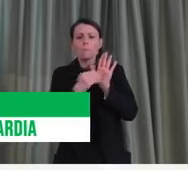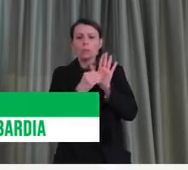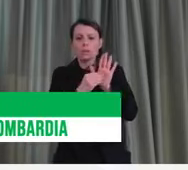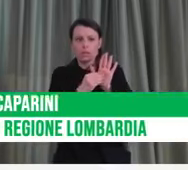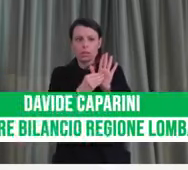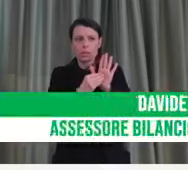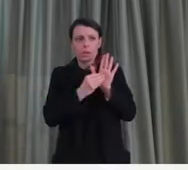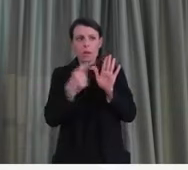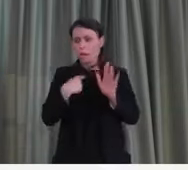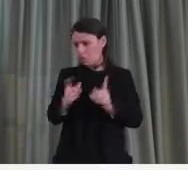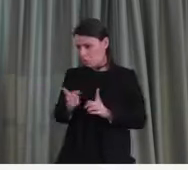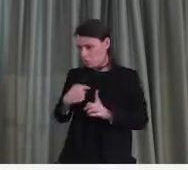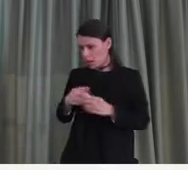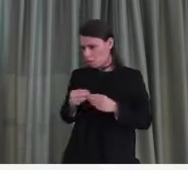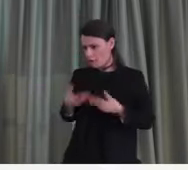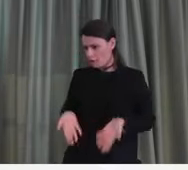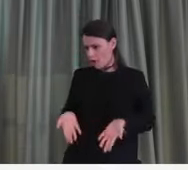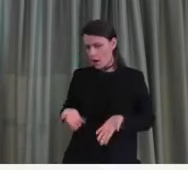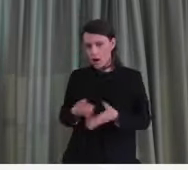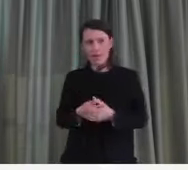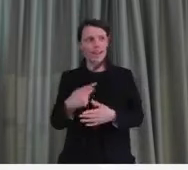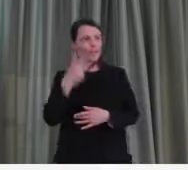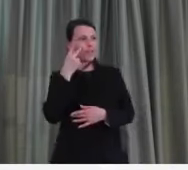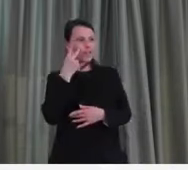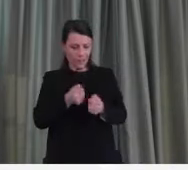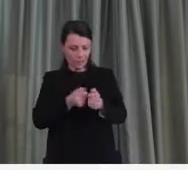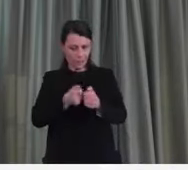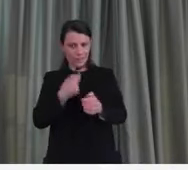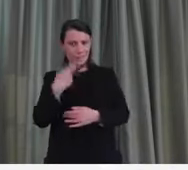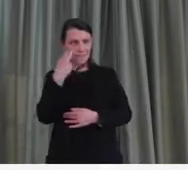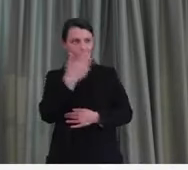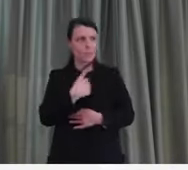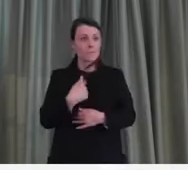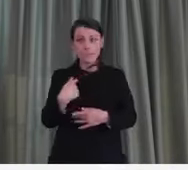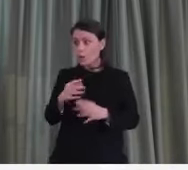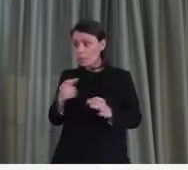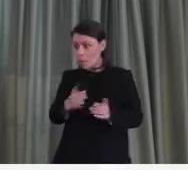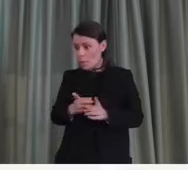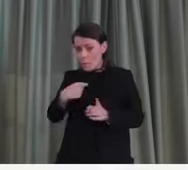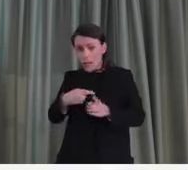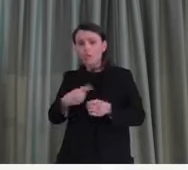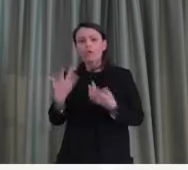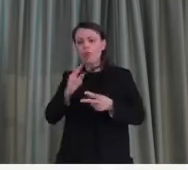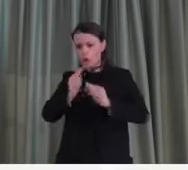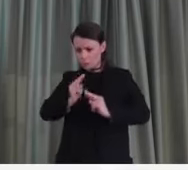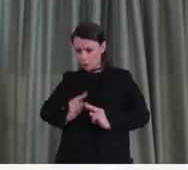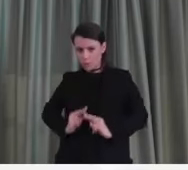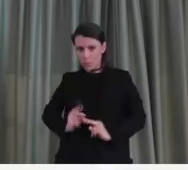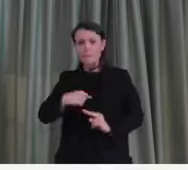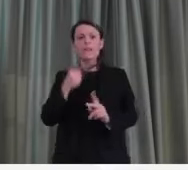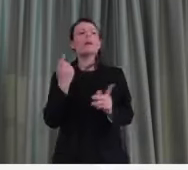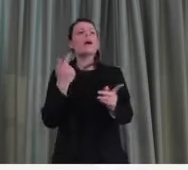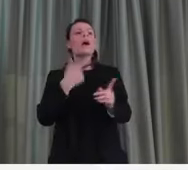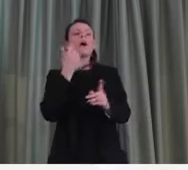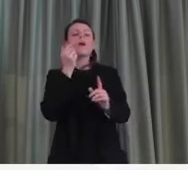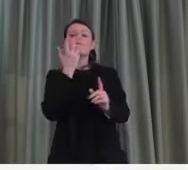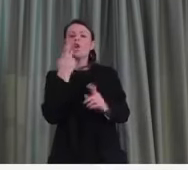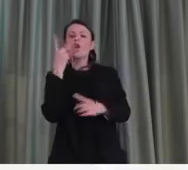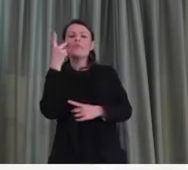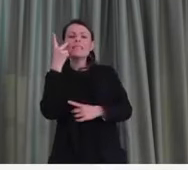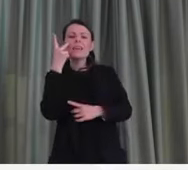esatto vedo questo allora ti chiedono appunto di vedere come l'applicazione se fabrizio